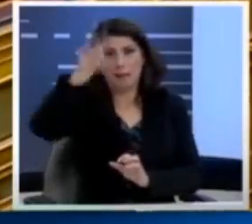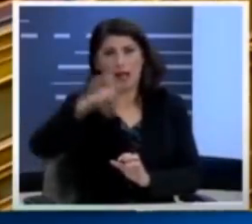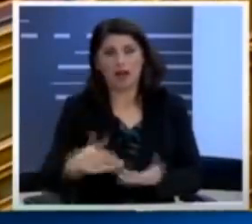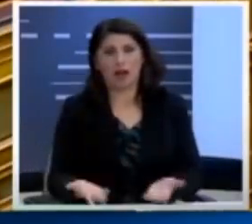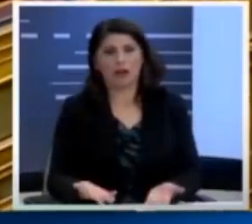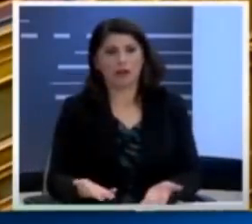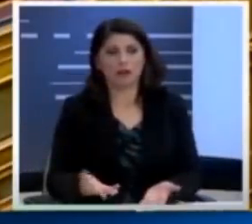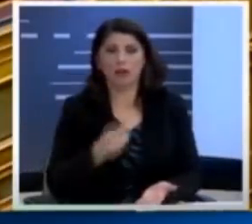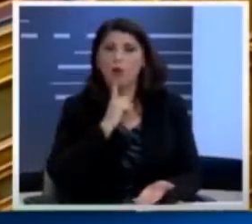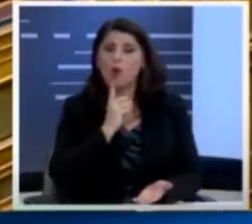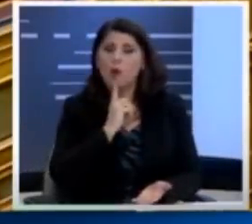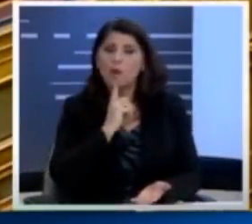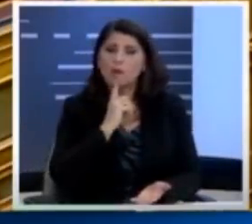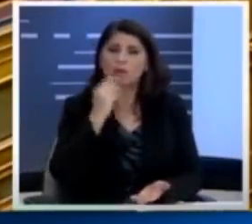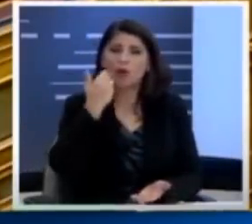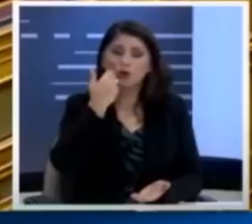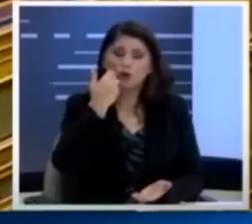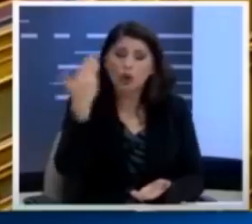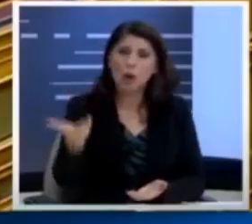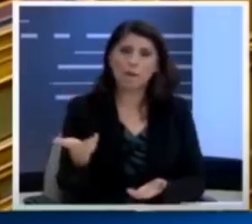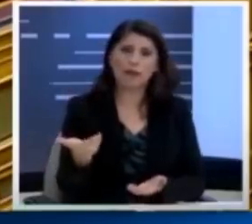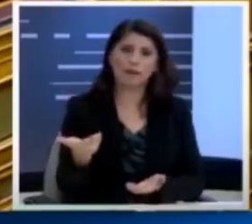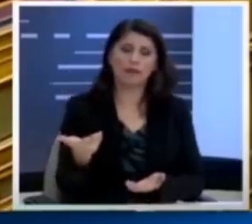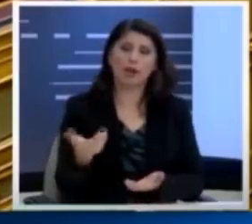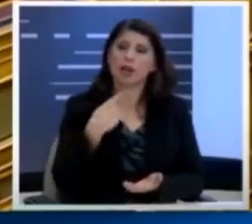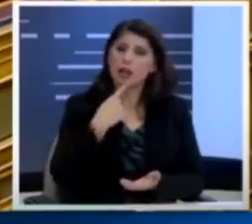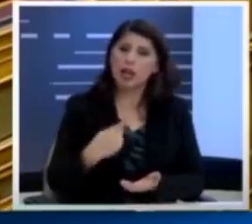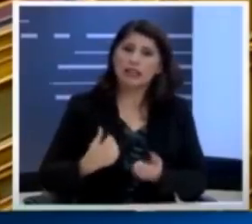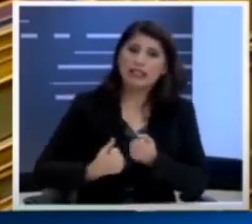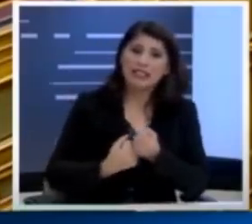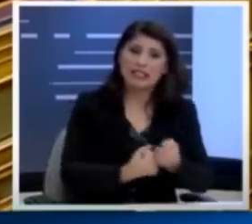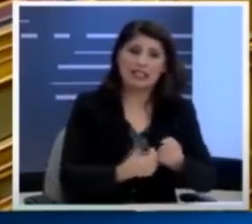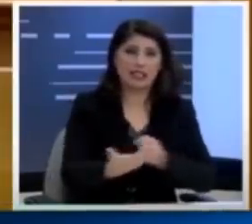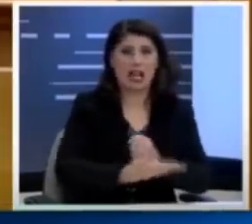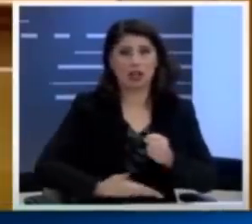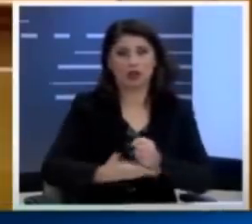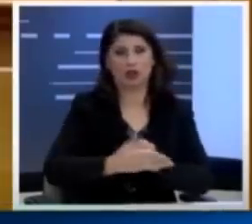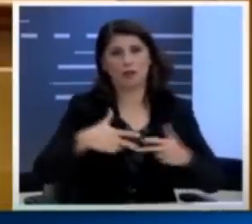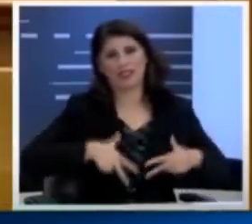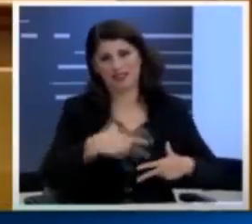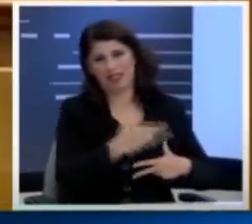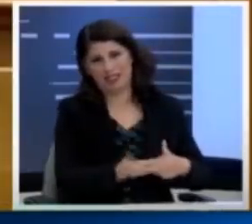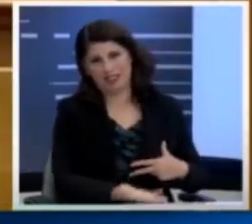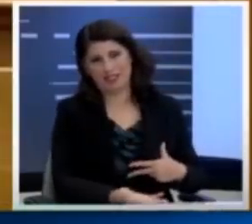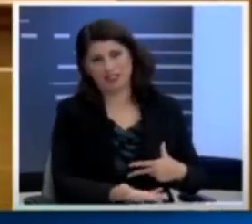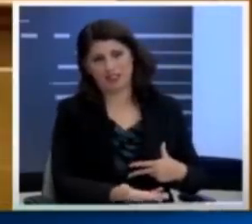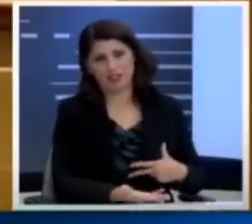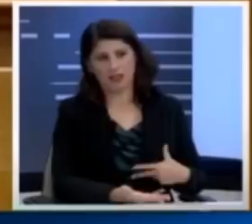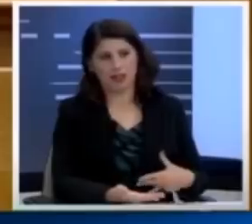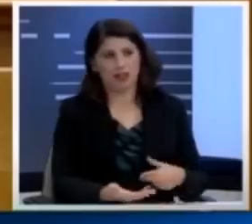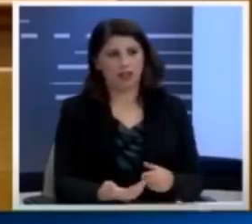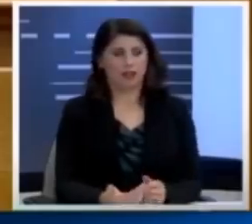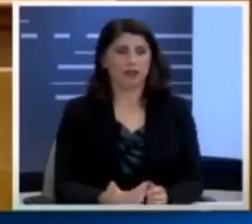Όπως και είναι ντροπή να μιλάτε για στήριξη των αγροτών από την κυβέρνησή σας. Η